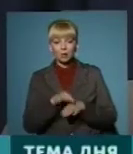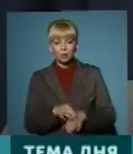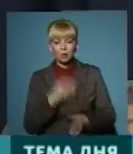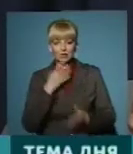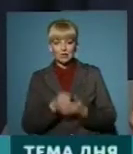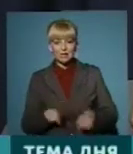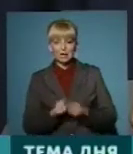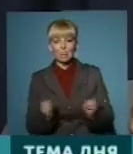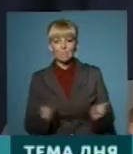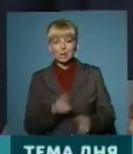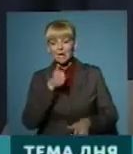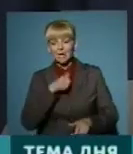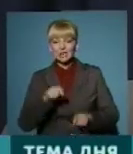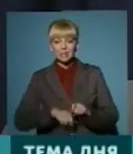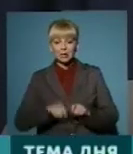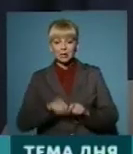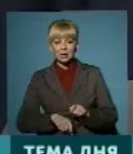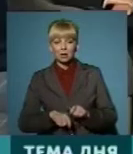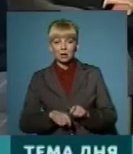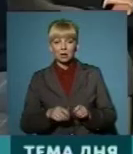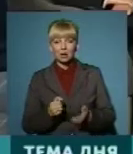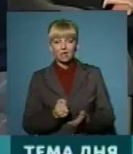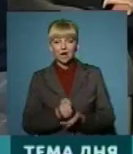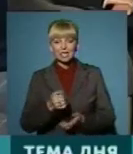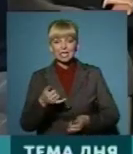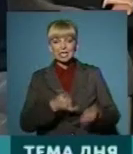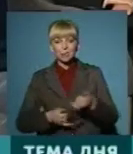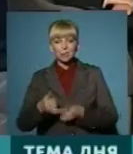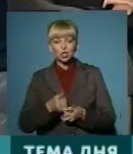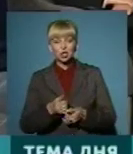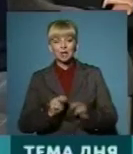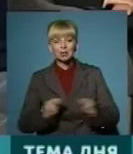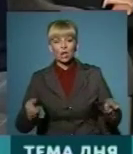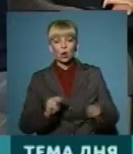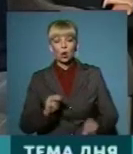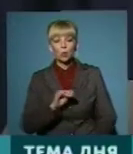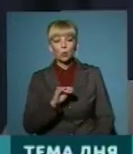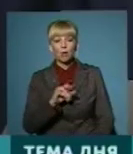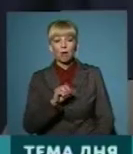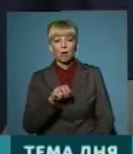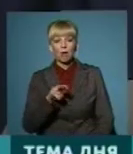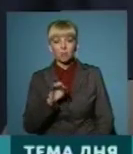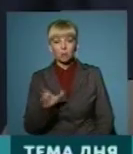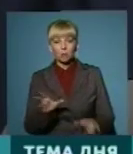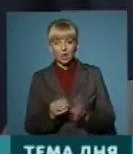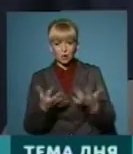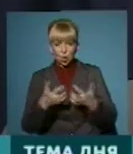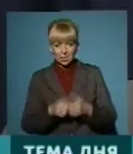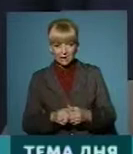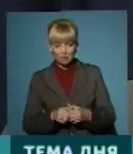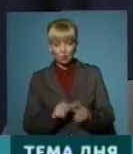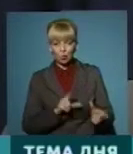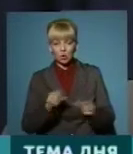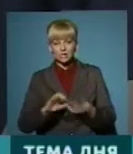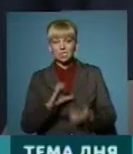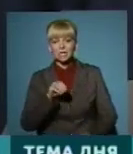свій такий міні-експеримент, взяли кандидата хімічних наук Юрія Халавку з дозиметром і поїхали в